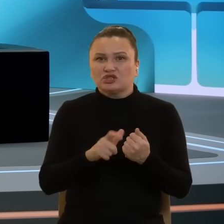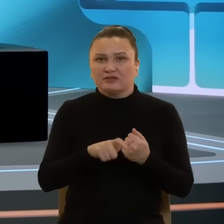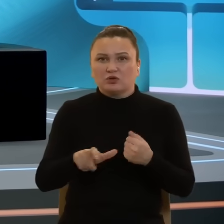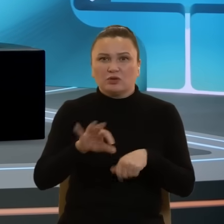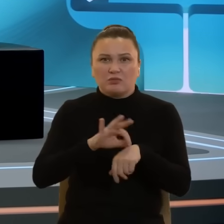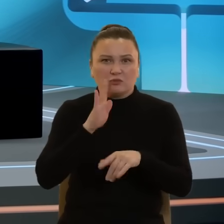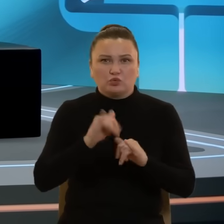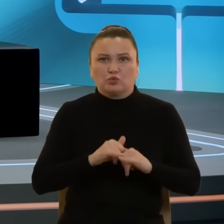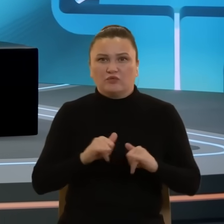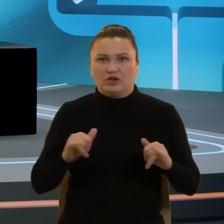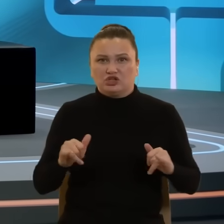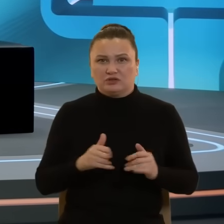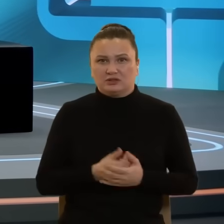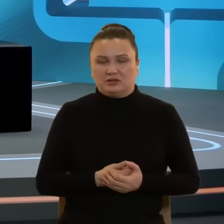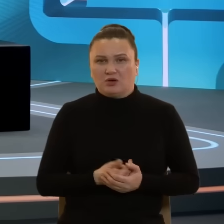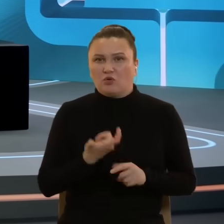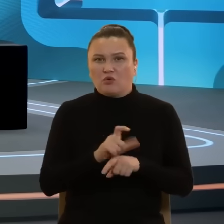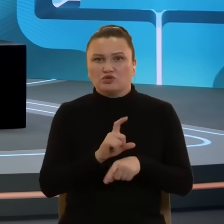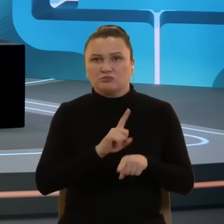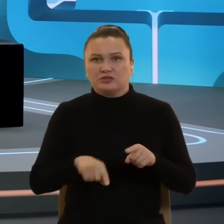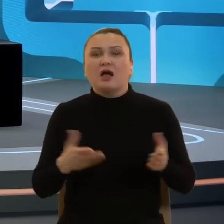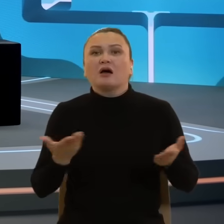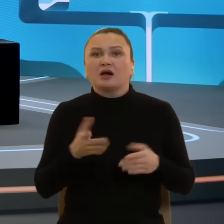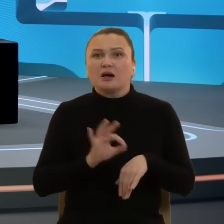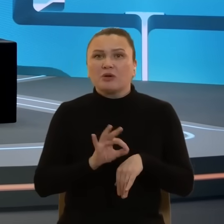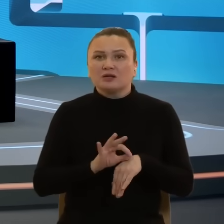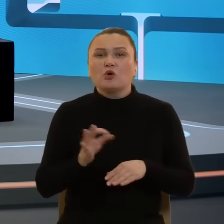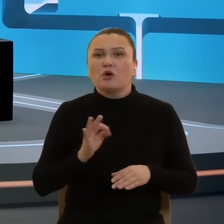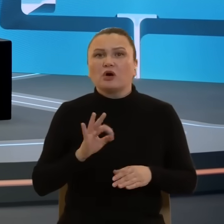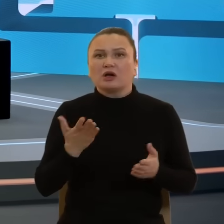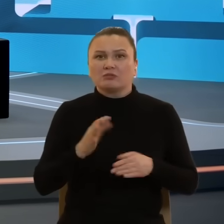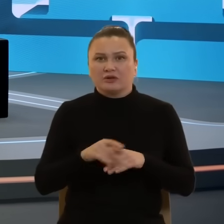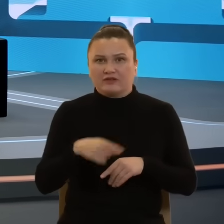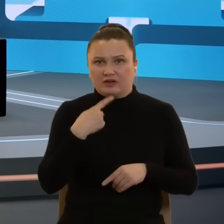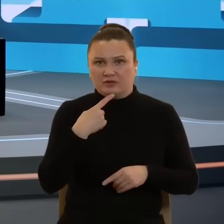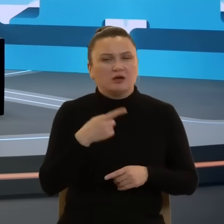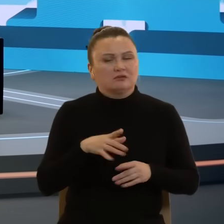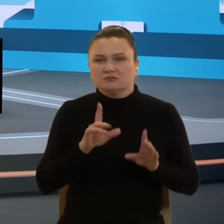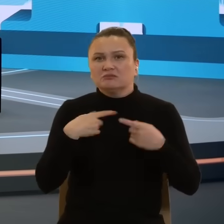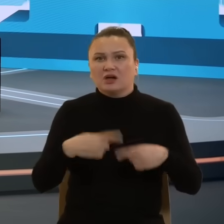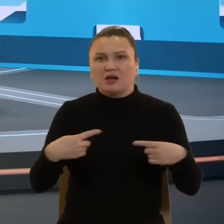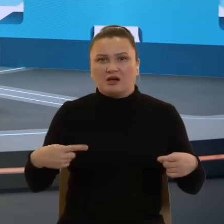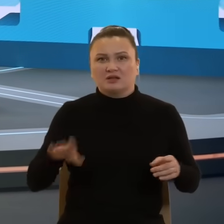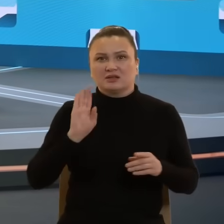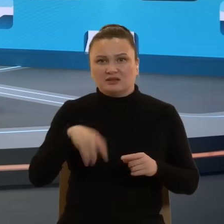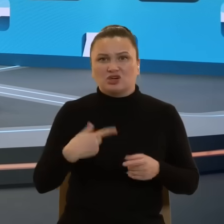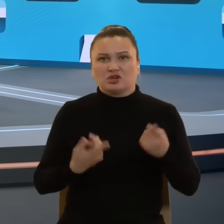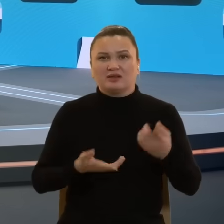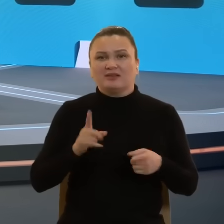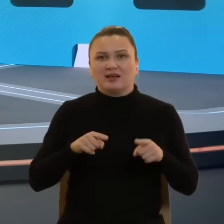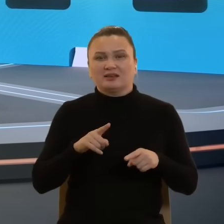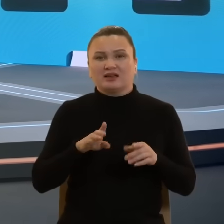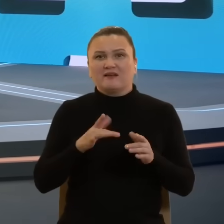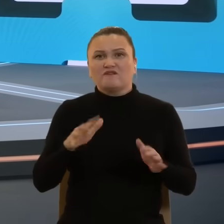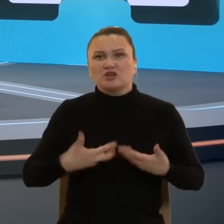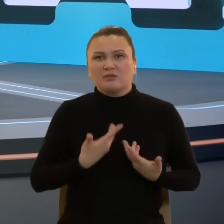расти огромными темпами. Что за болезнь? О каких идет речь? Это совершенно разные, иногда даже банальные инфекции,